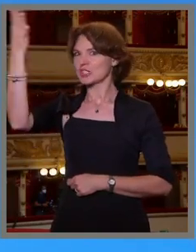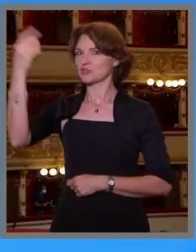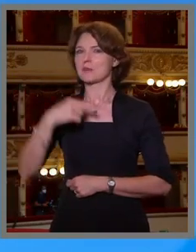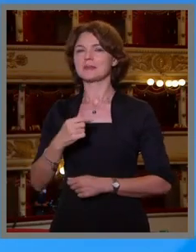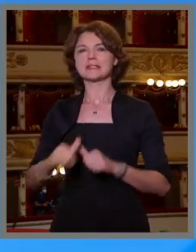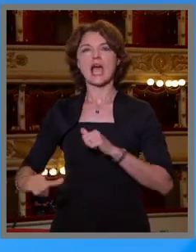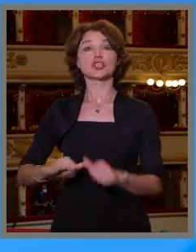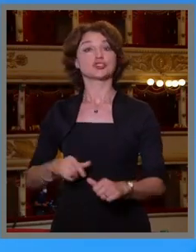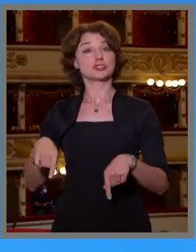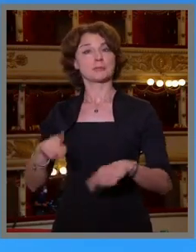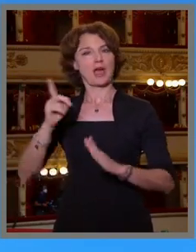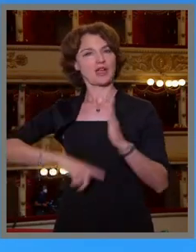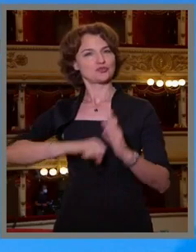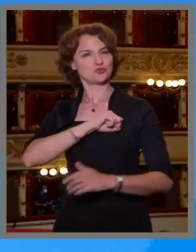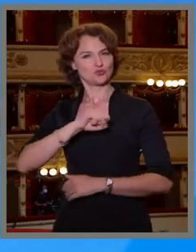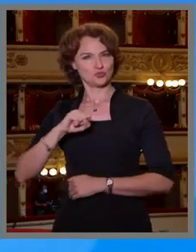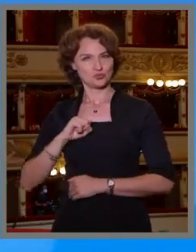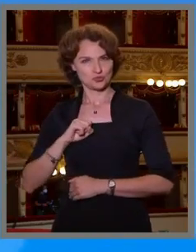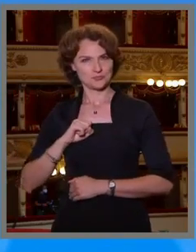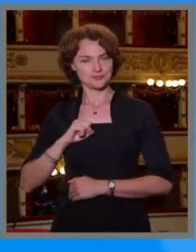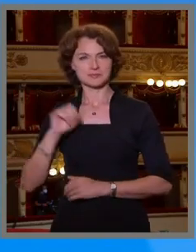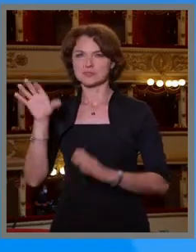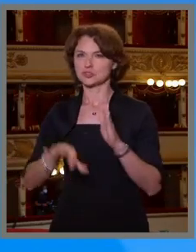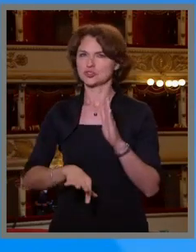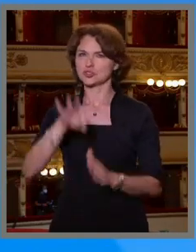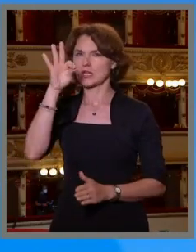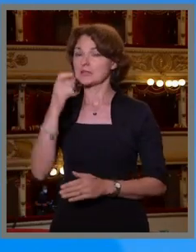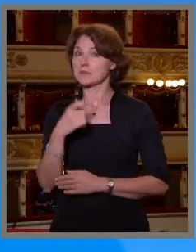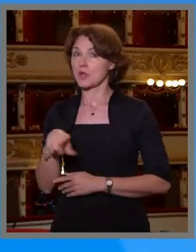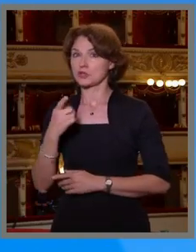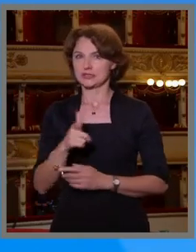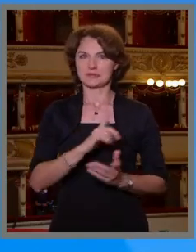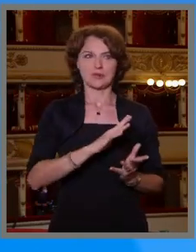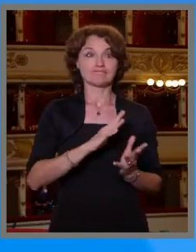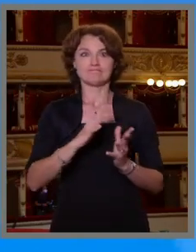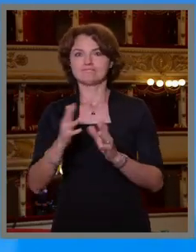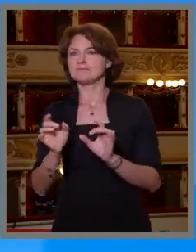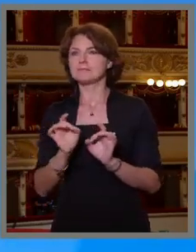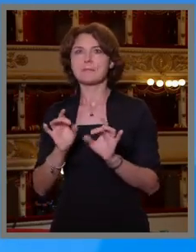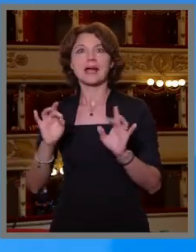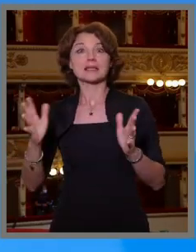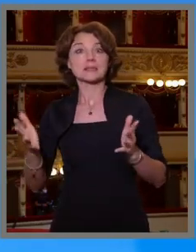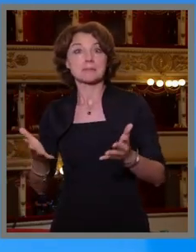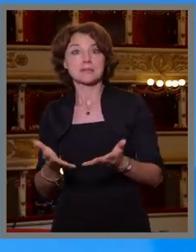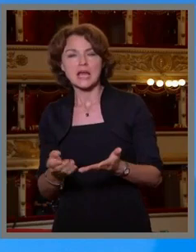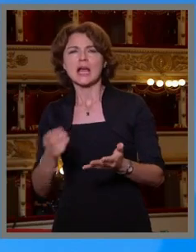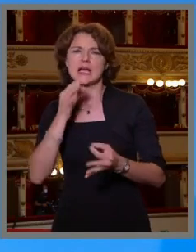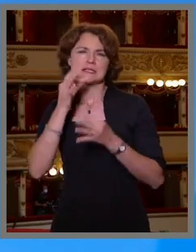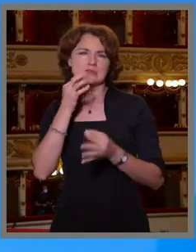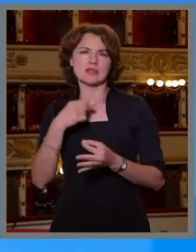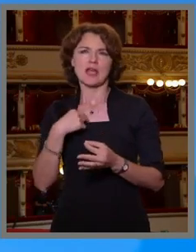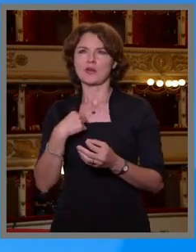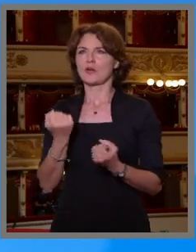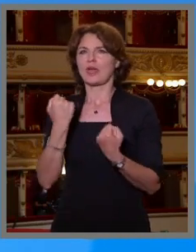quindi una scelta dettata dallo scenario dall'evoluzione della pandemia insomma invece di rassegnarci e di ridurre